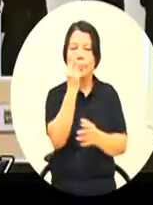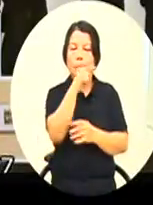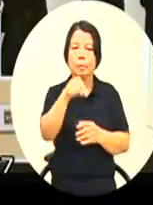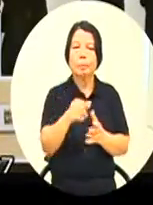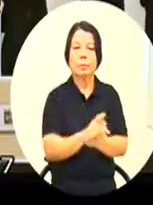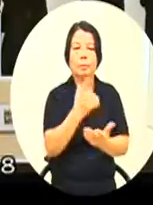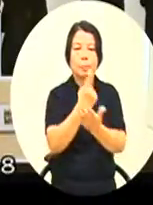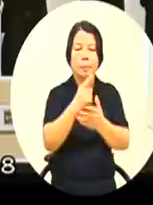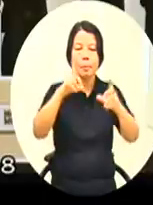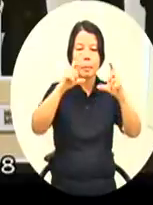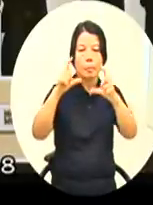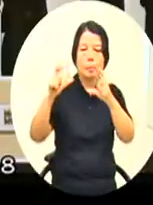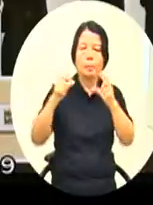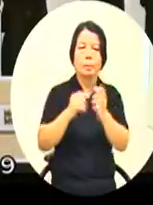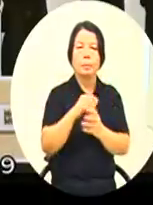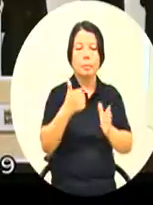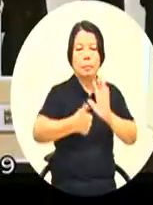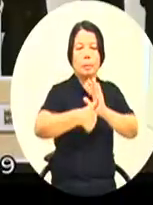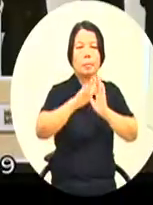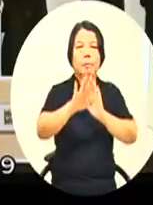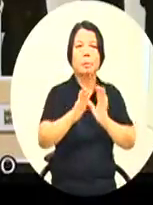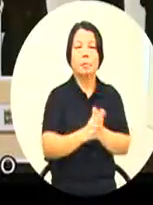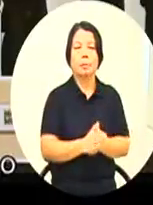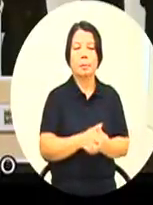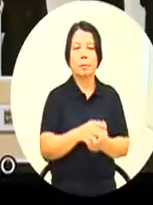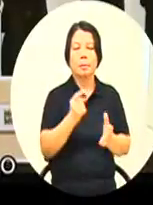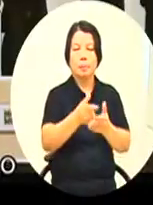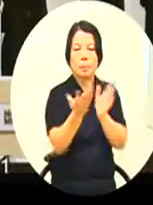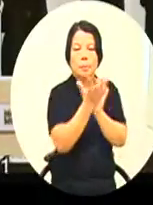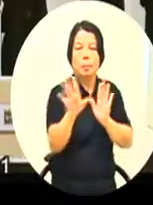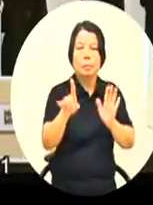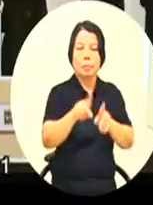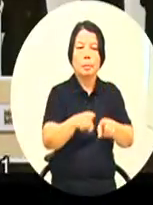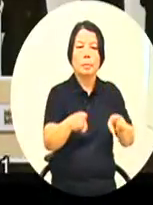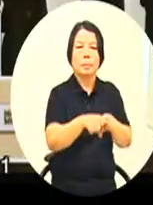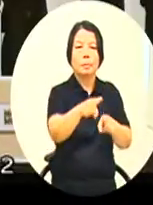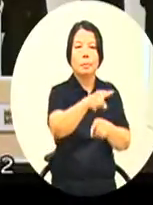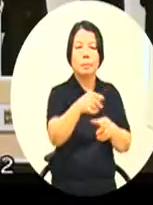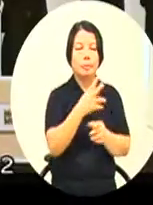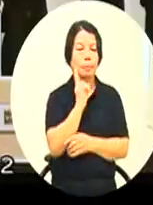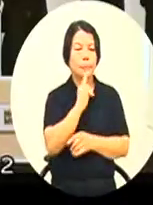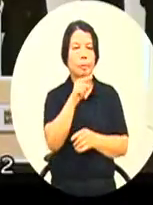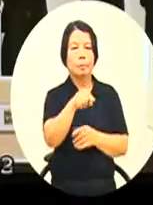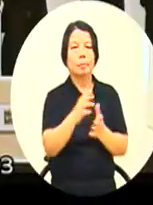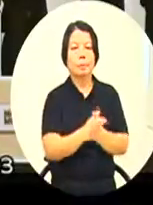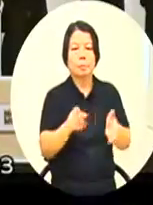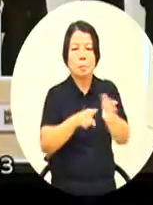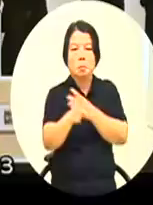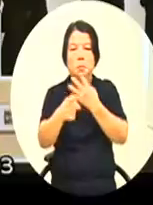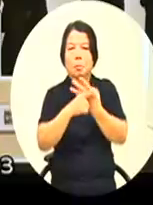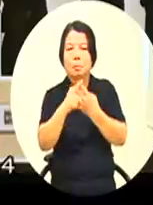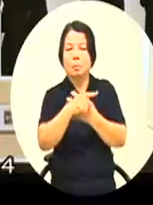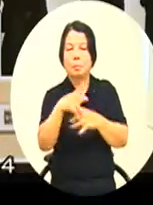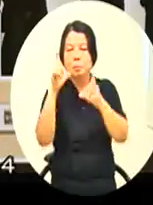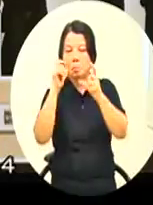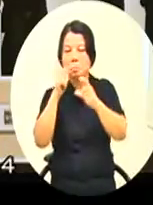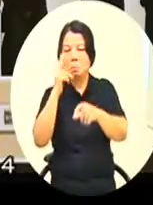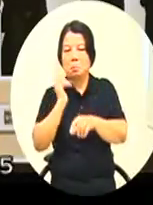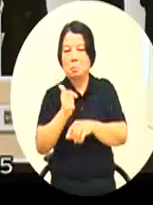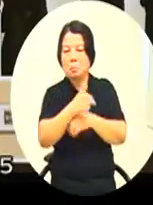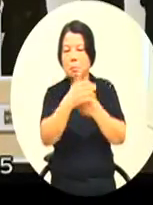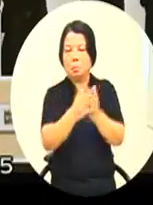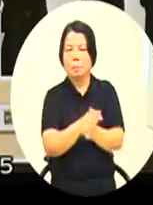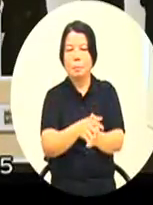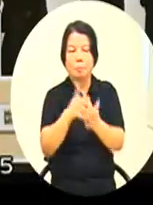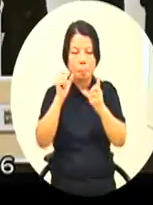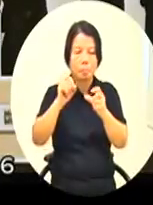一张照片都是一个谜。我想这样的一个展览，一般人一定以为它是一个专业摄影师的一个作品，展览作品，其